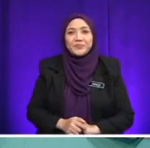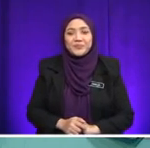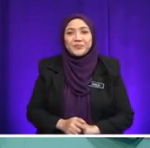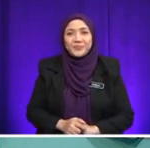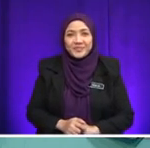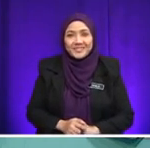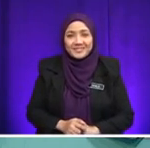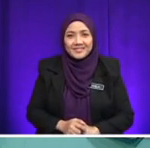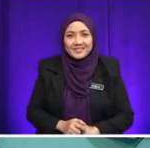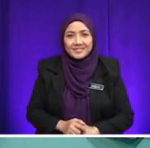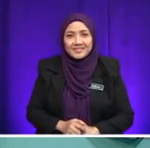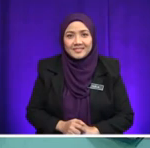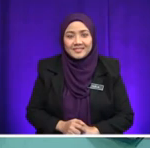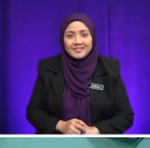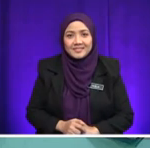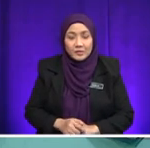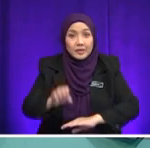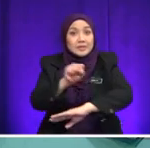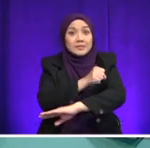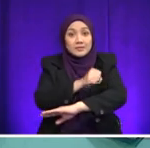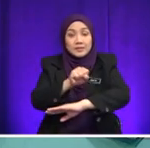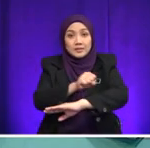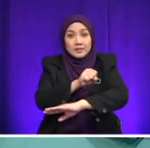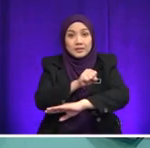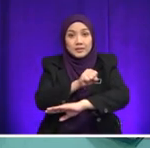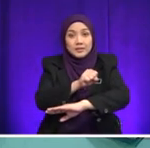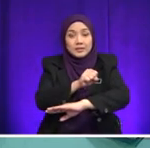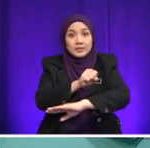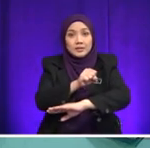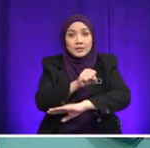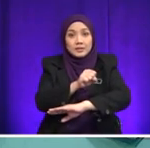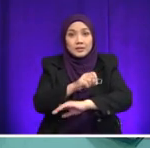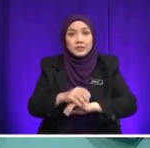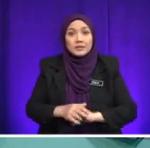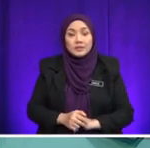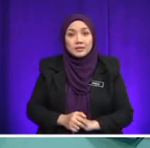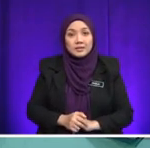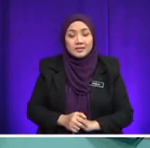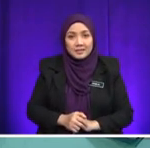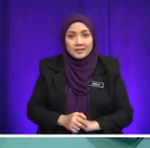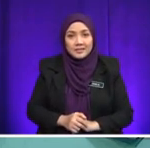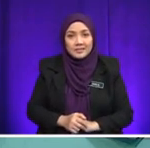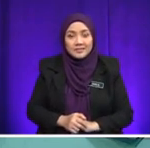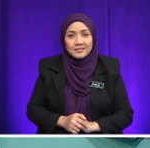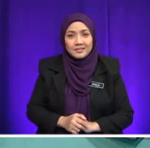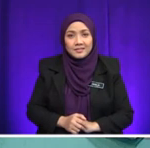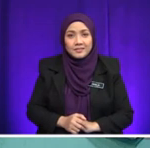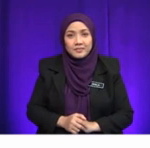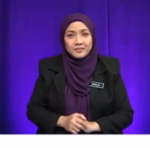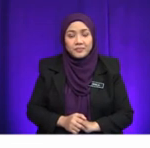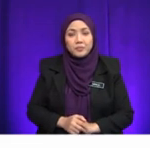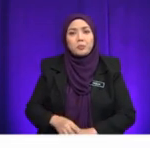ya Oke jadi saja ini adalah dengarkan sajak saya